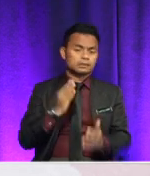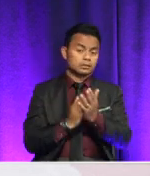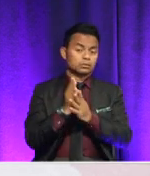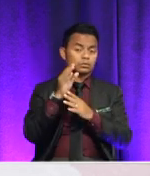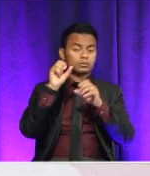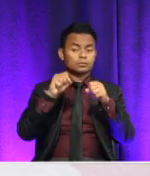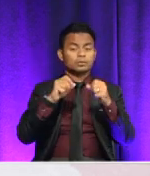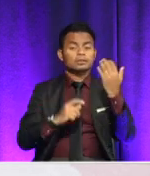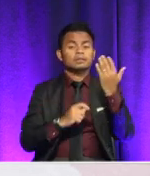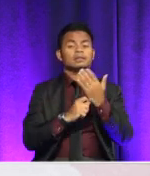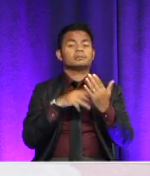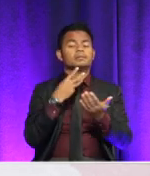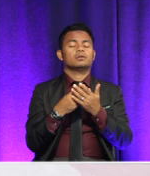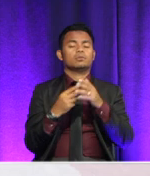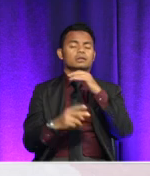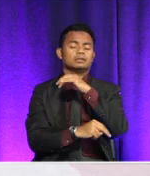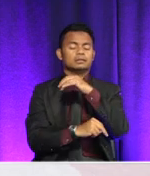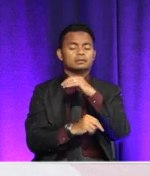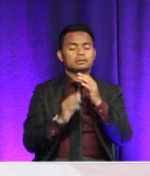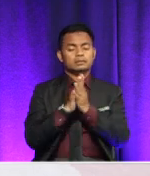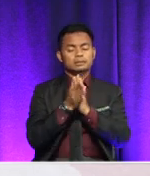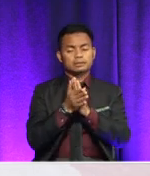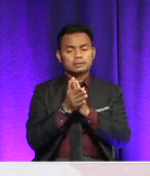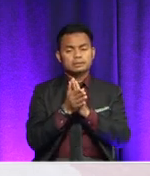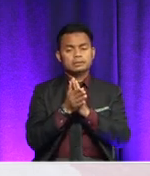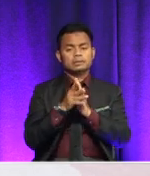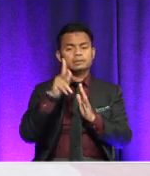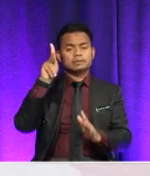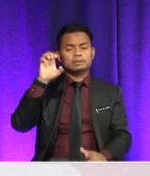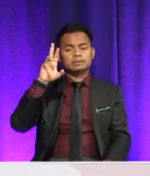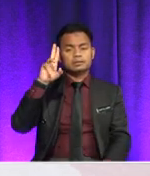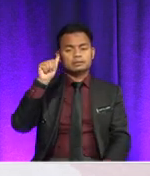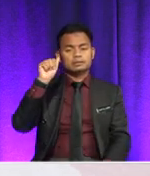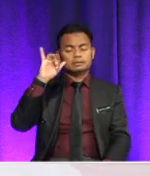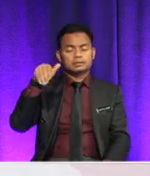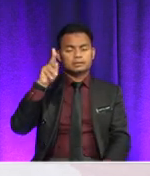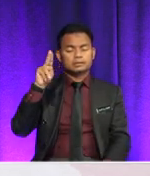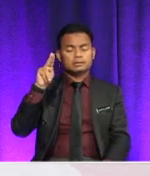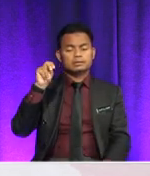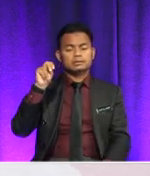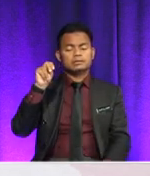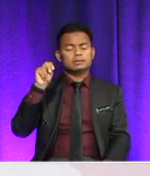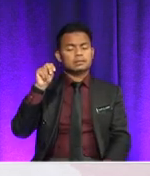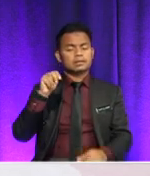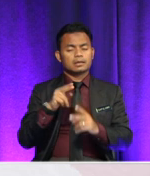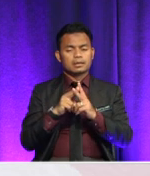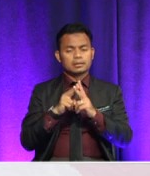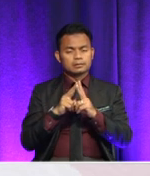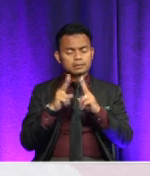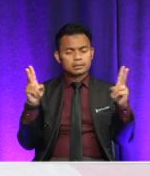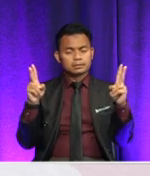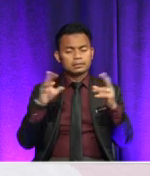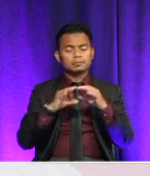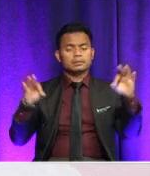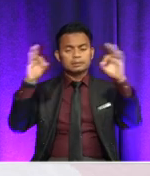kesimpulannya kerajaan memainkan peranan yang amat penting dalam mempopulerkan produk alam semesta Jadi kepada masyarakat